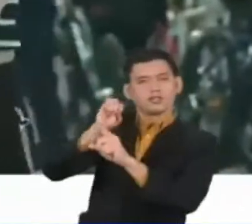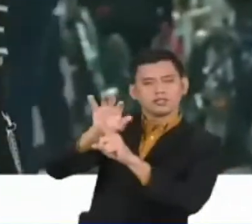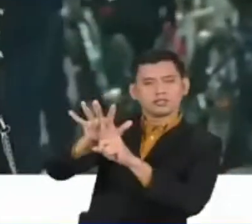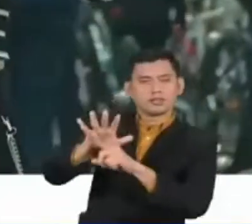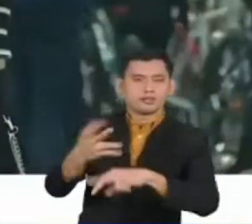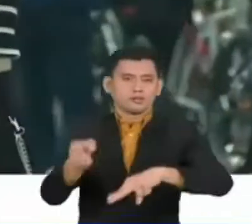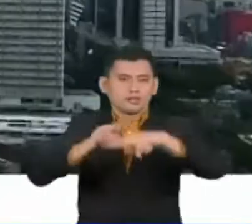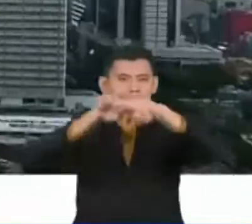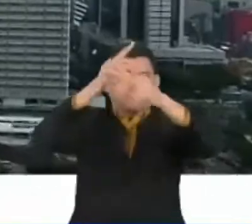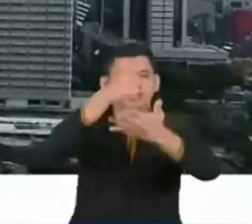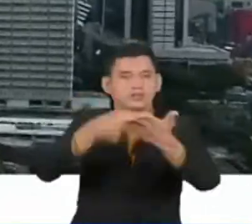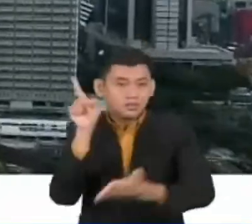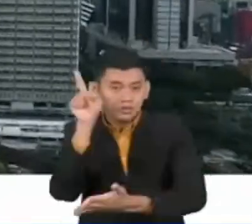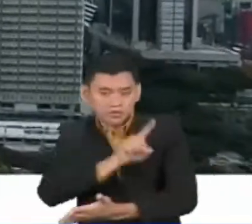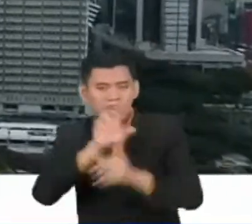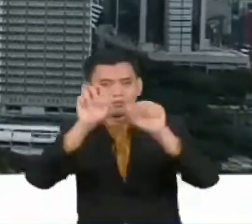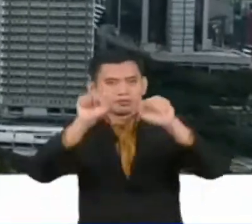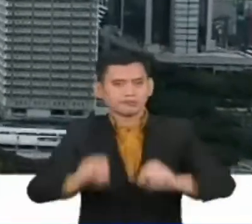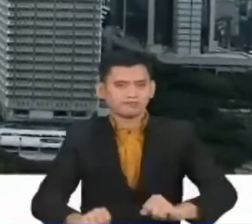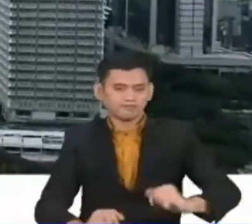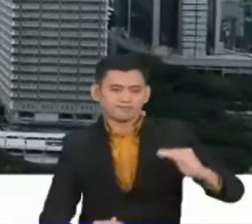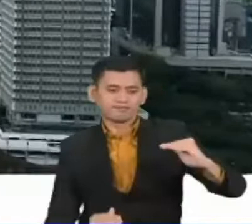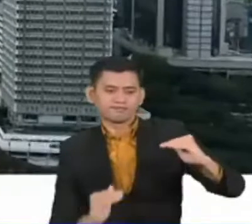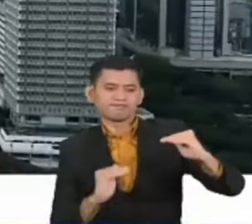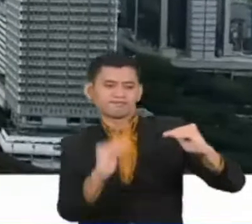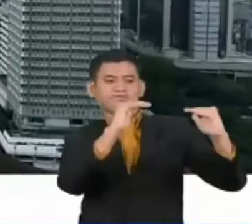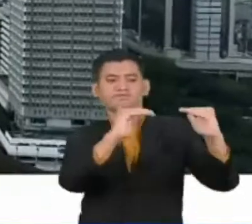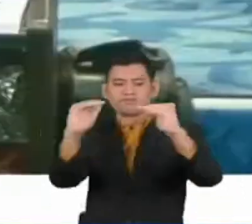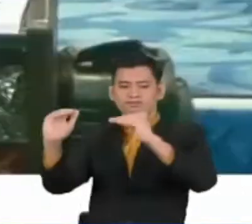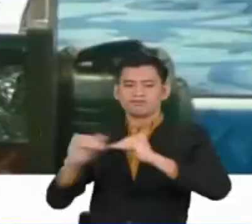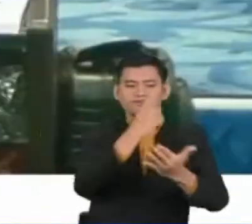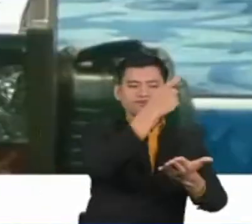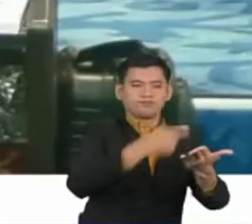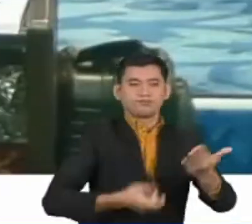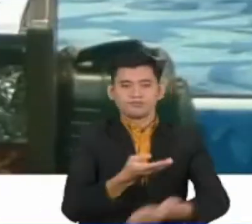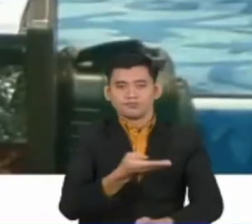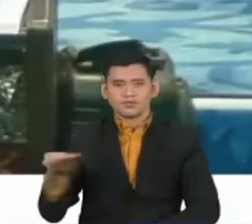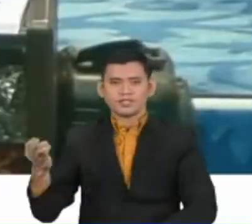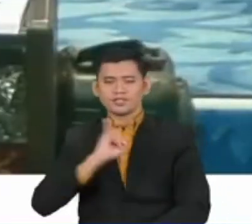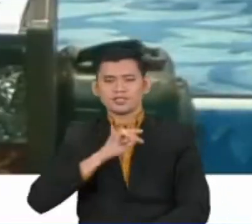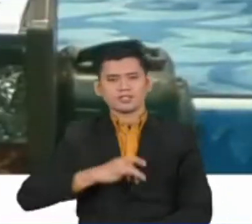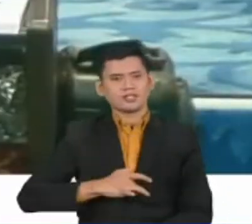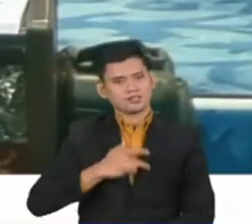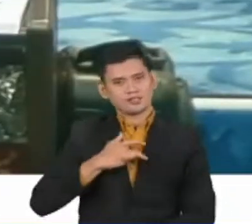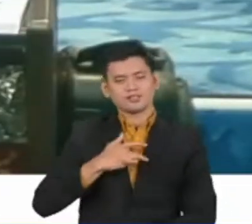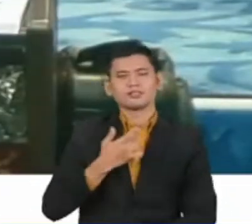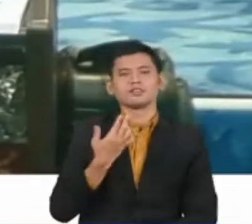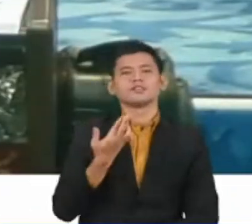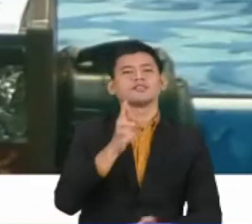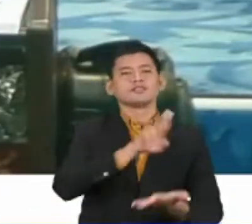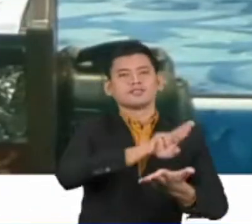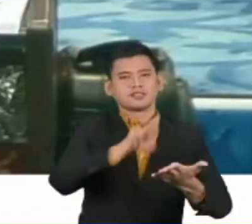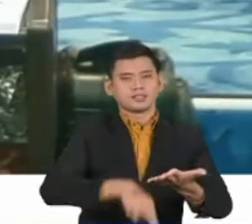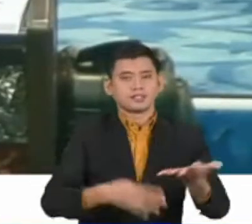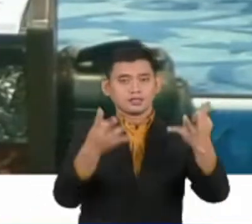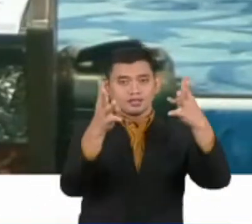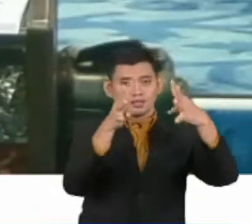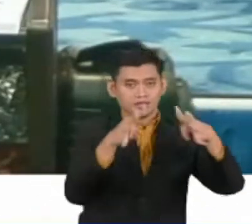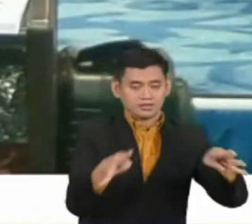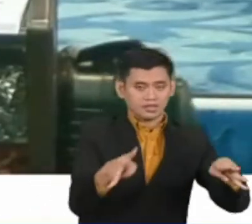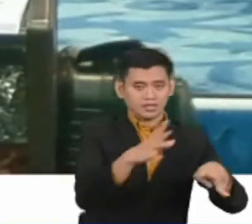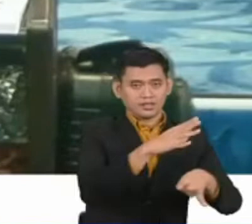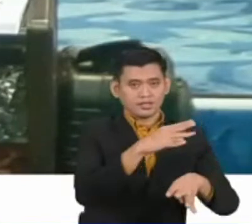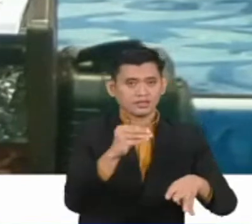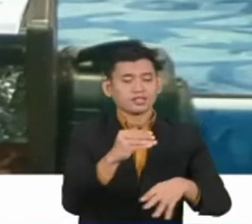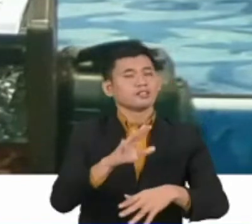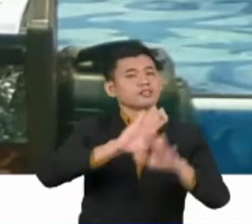lain selain menstabilkan harga barangan. Saya kira paling rendah di Asia Tenggara dan juga mungkin